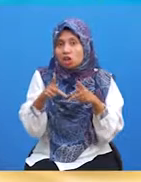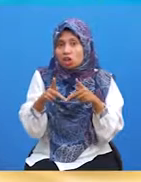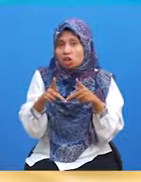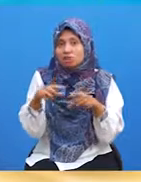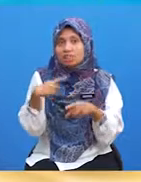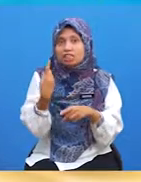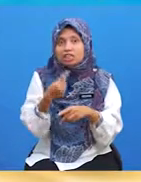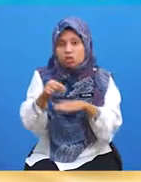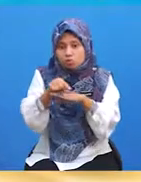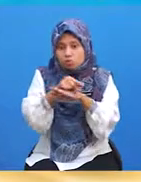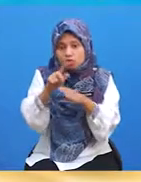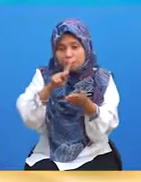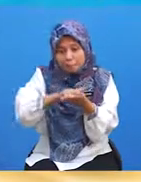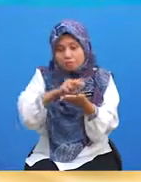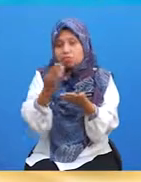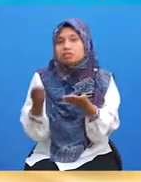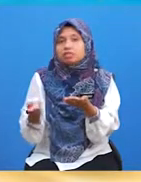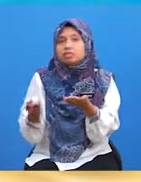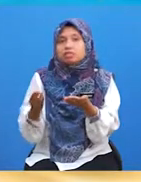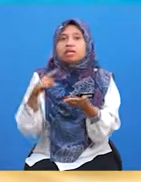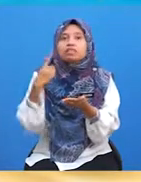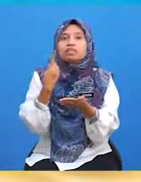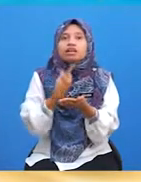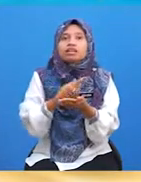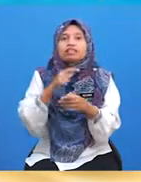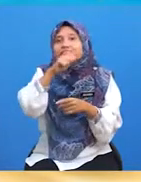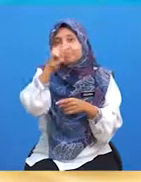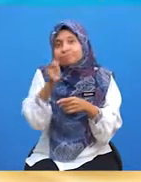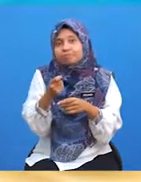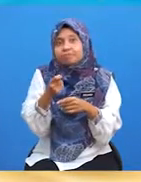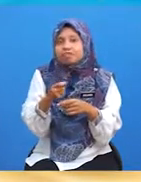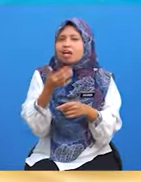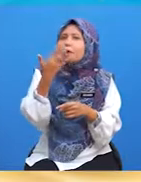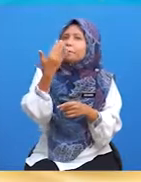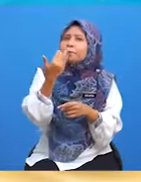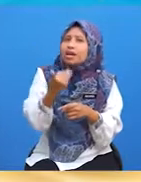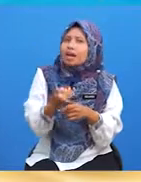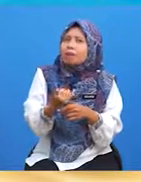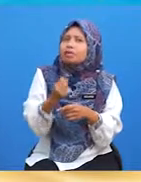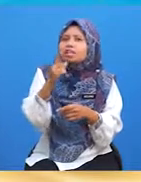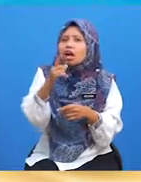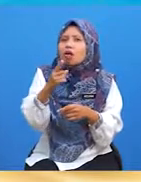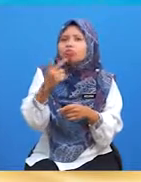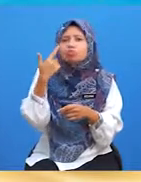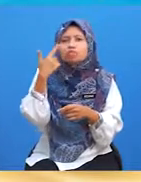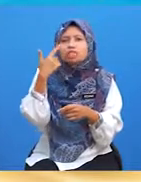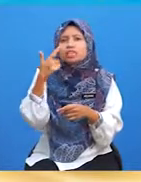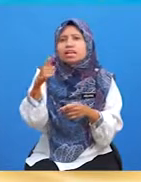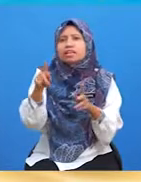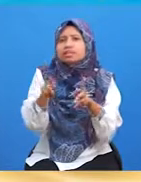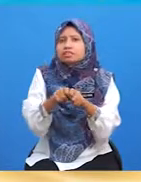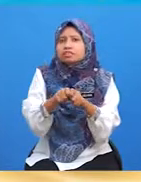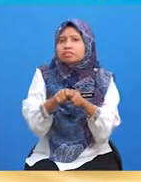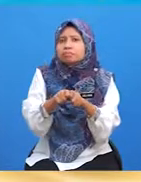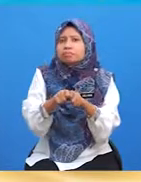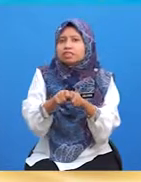kita menggunakan peribahasa, kita akan bertanya, "Mengapa kamu kelihatan seperti